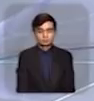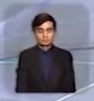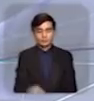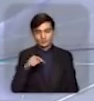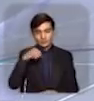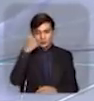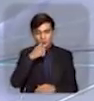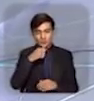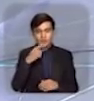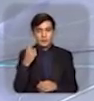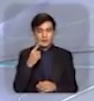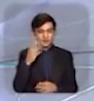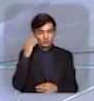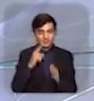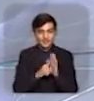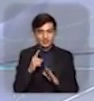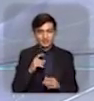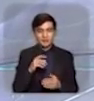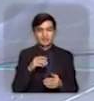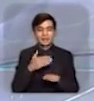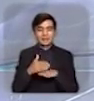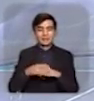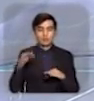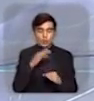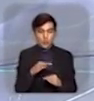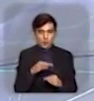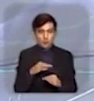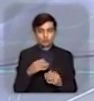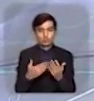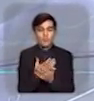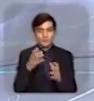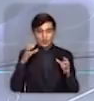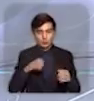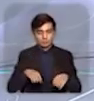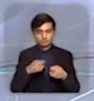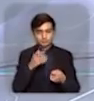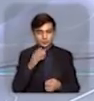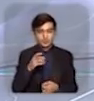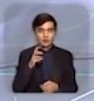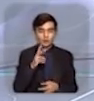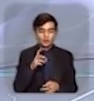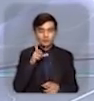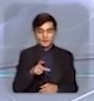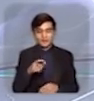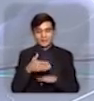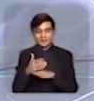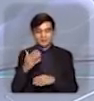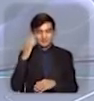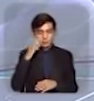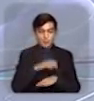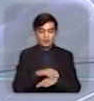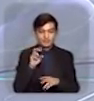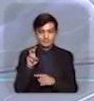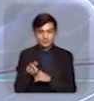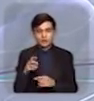Биылғы жылдың 1 сәуірінен бастап несие келісімшарты жаңа тәртіпте беріледі. Әрбір банк кредитке ақша алуға келген тұтынушыға қарыздың нақты